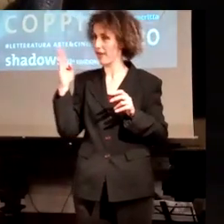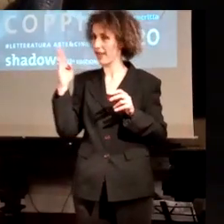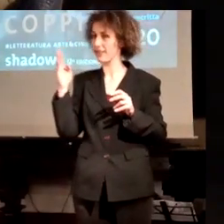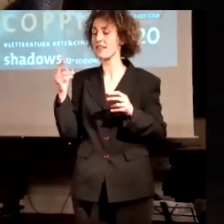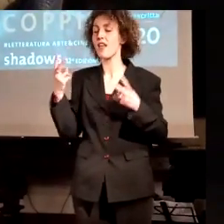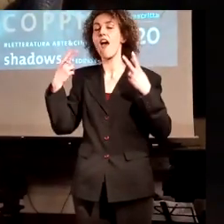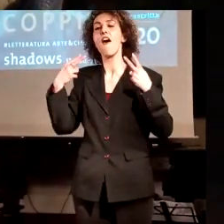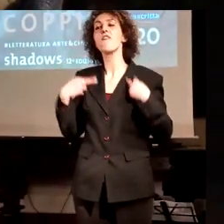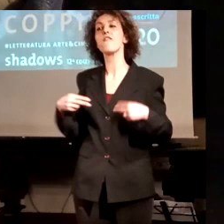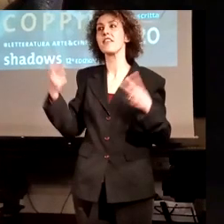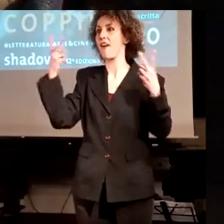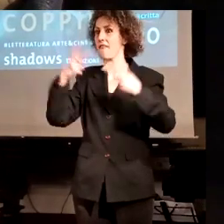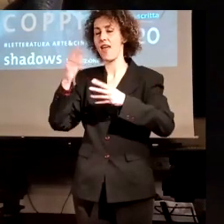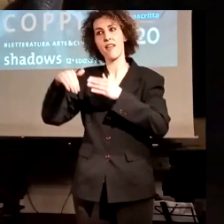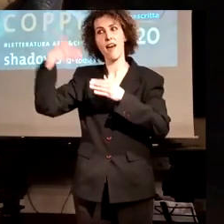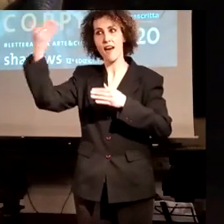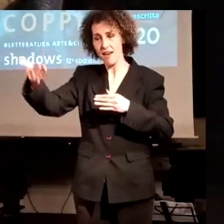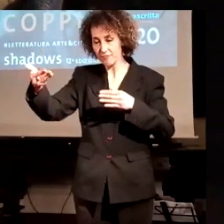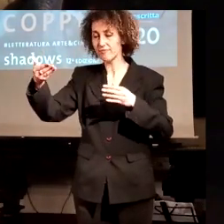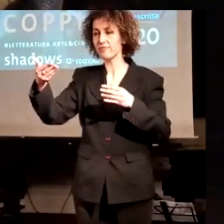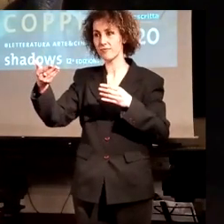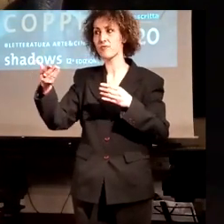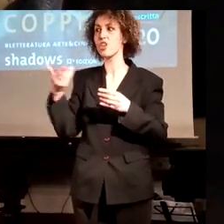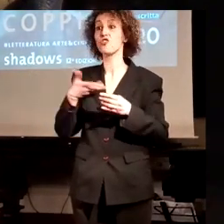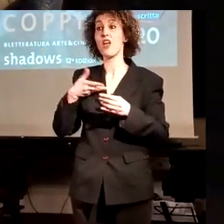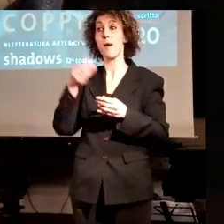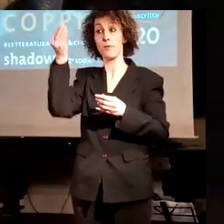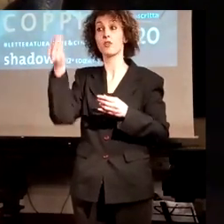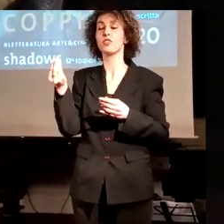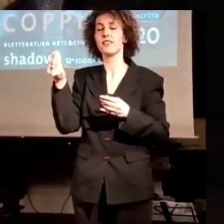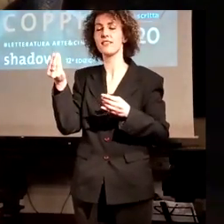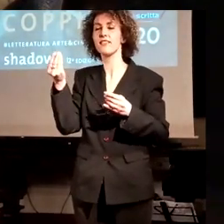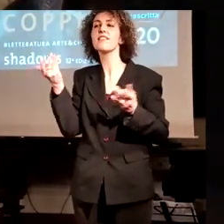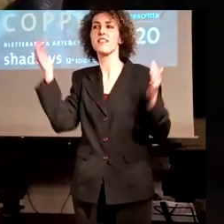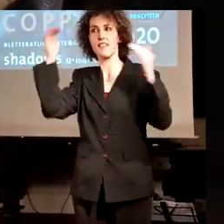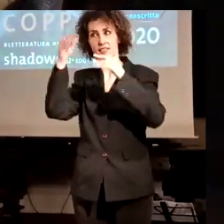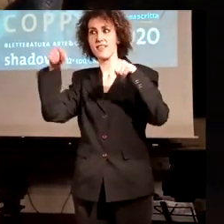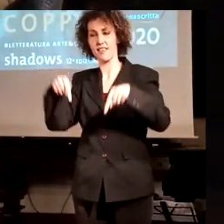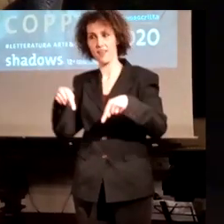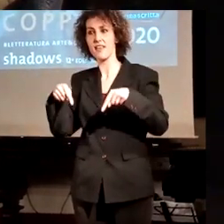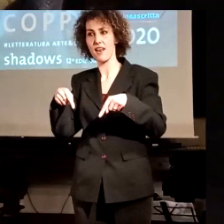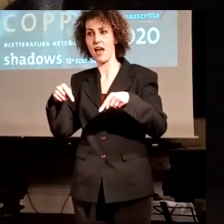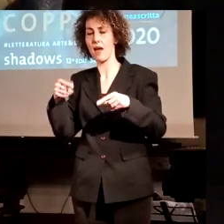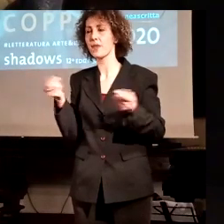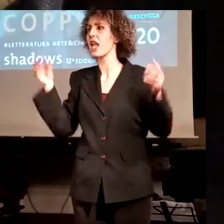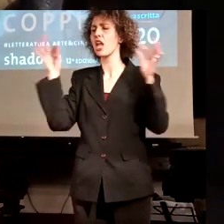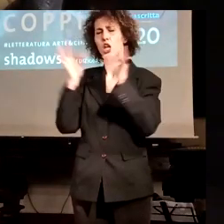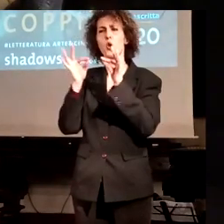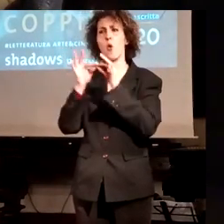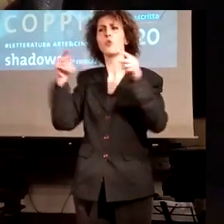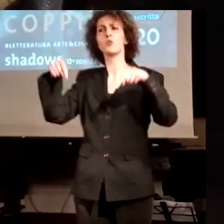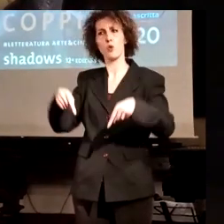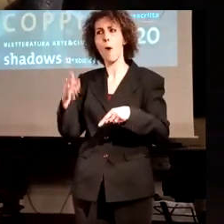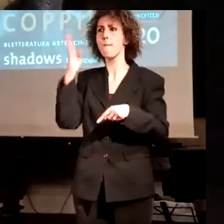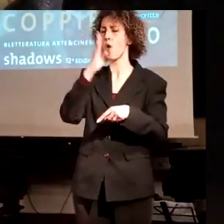vita a vere altrove uno dei due protagonisti dell'incontro di stasera perché il nostro incontro è tutto dedicato a borges e a